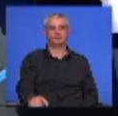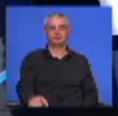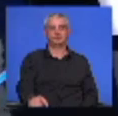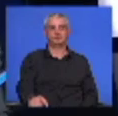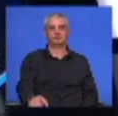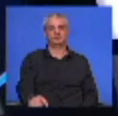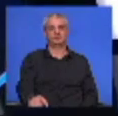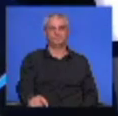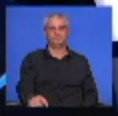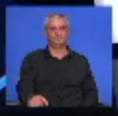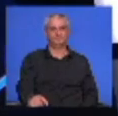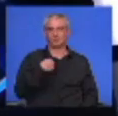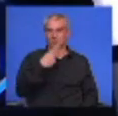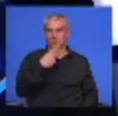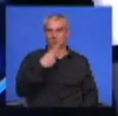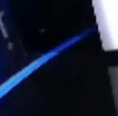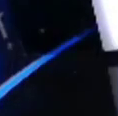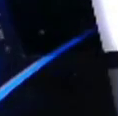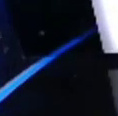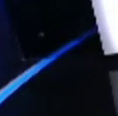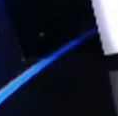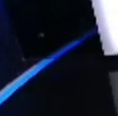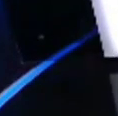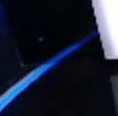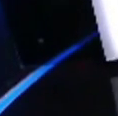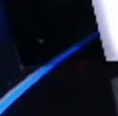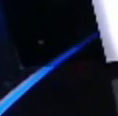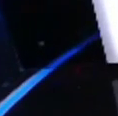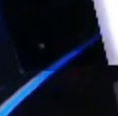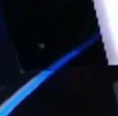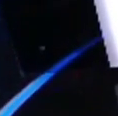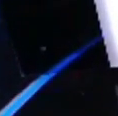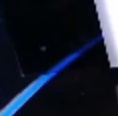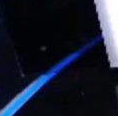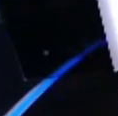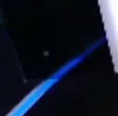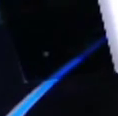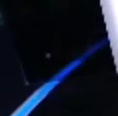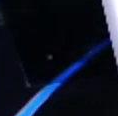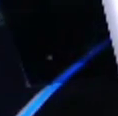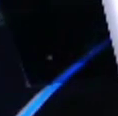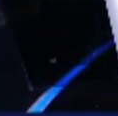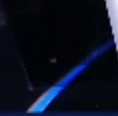כשאני רואה גנרלים מדברים ואומרים כולם בוורסיה כזו או אחרת אותו דבר,